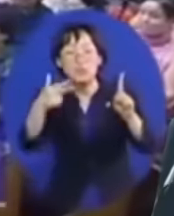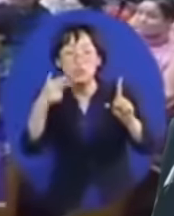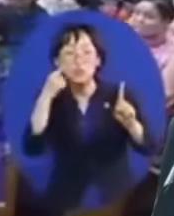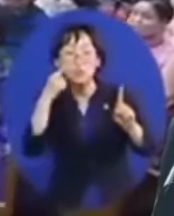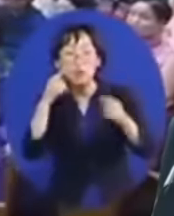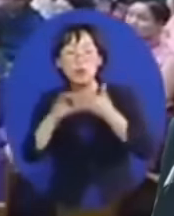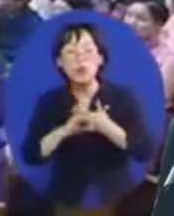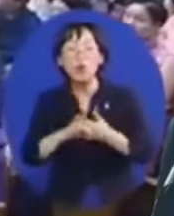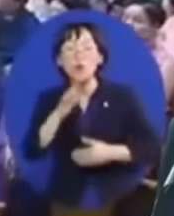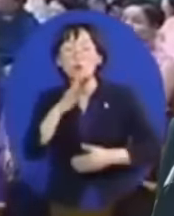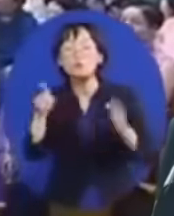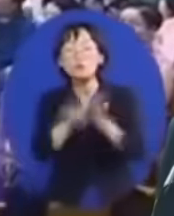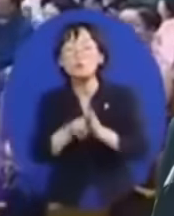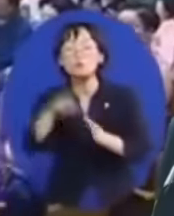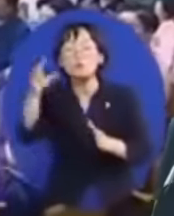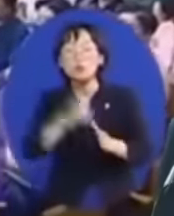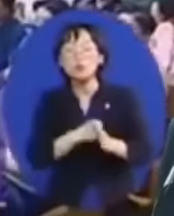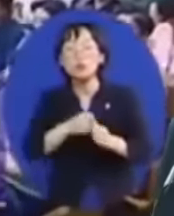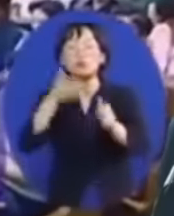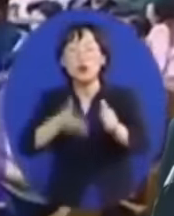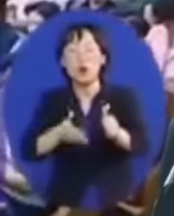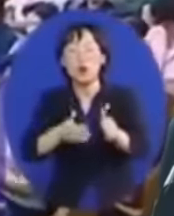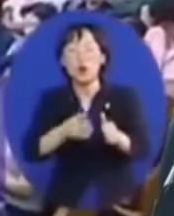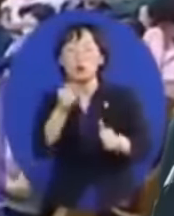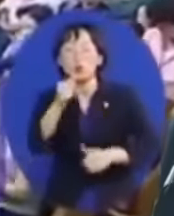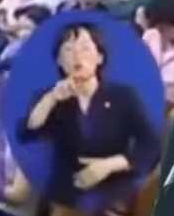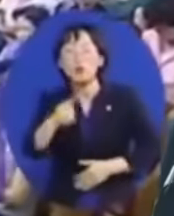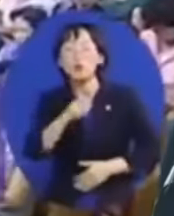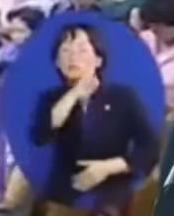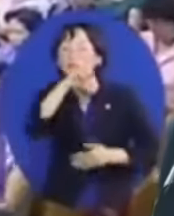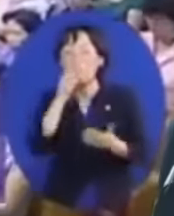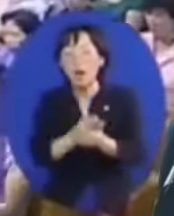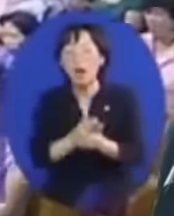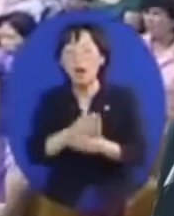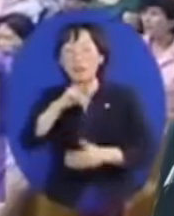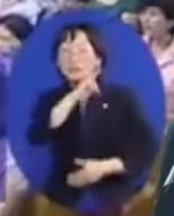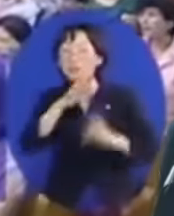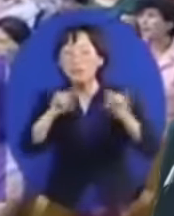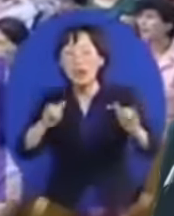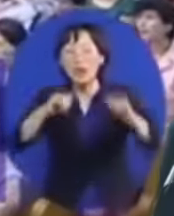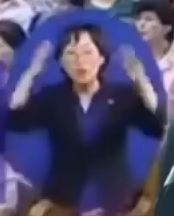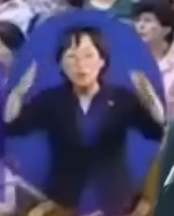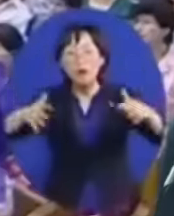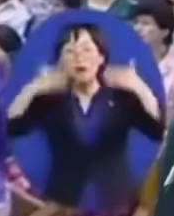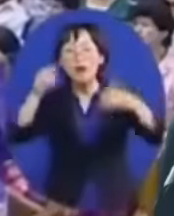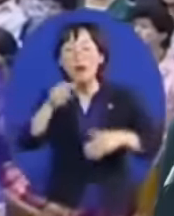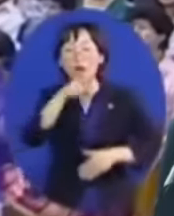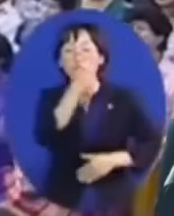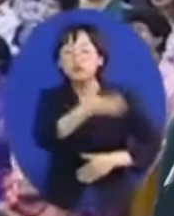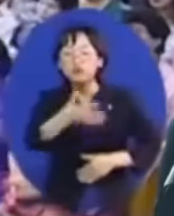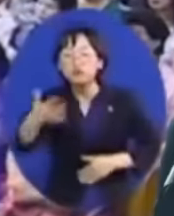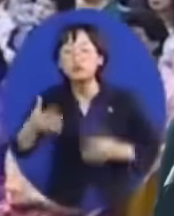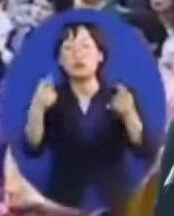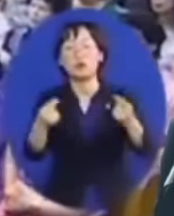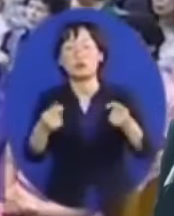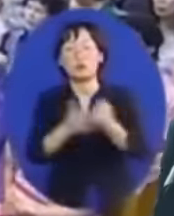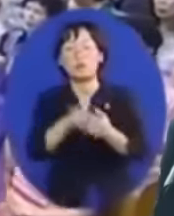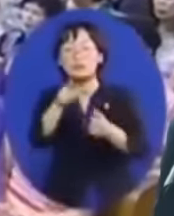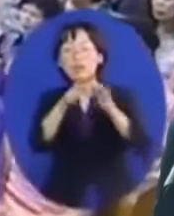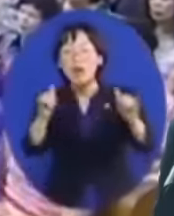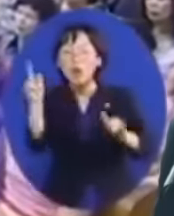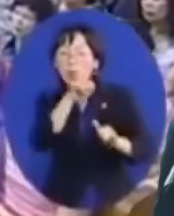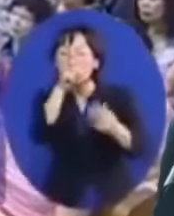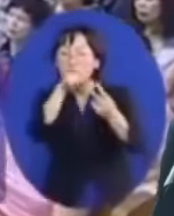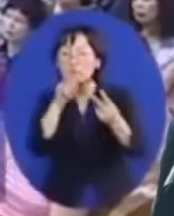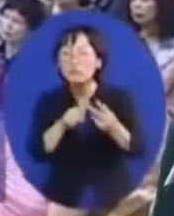오직 믿음으로 구하고 조금도 의심하지 말라. 의심하는 자는 마치 바람에 밀려 요동하는 물결 같으니 이런 사람은 무엇이든지